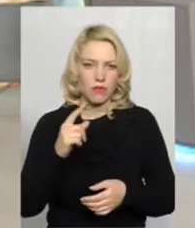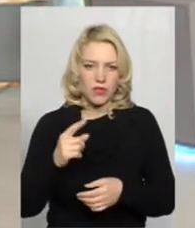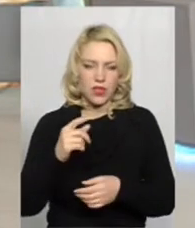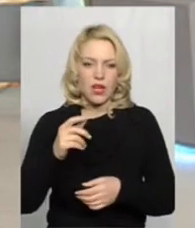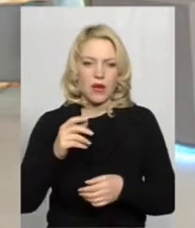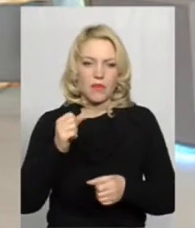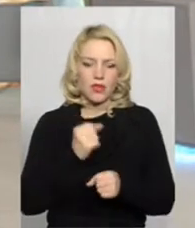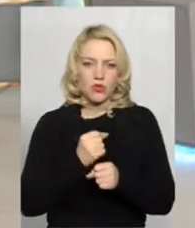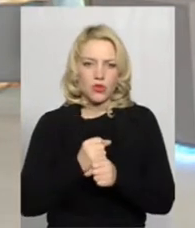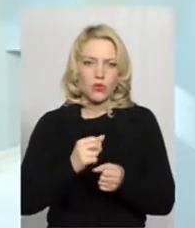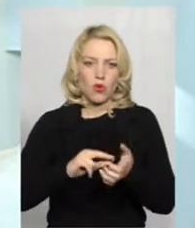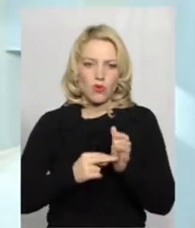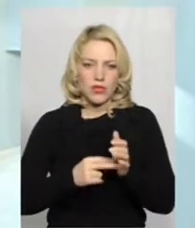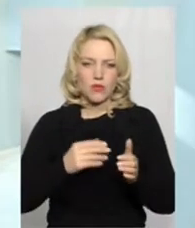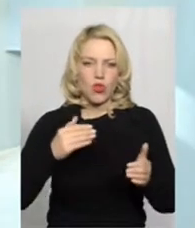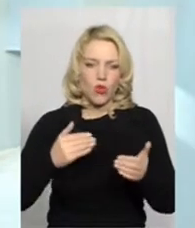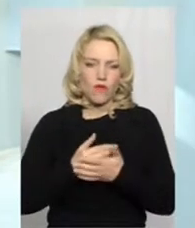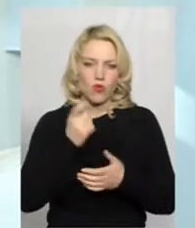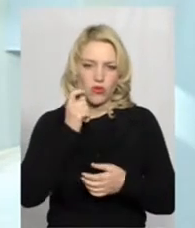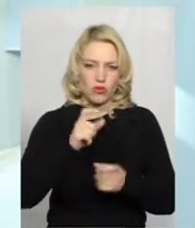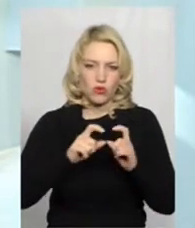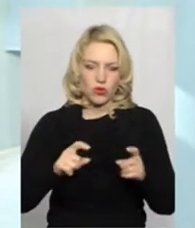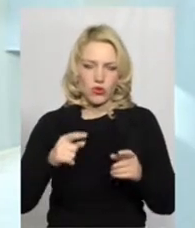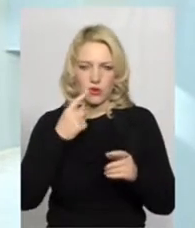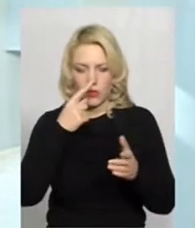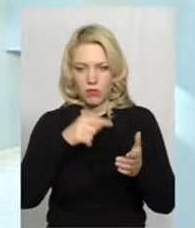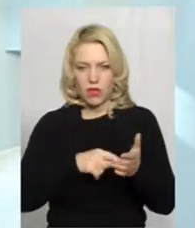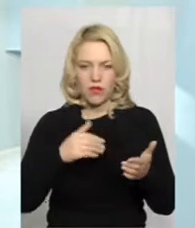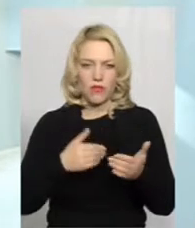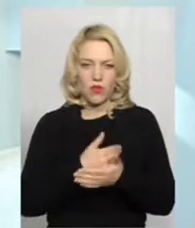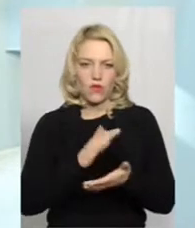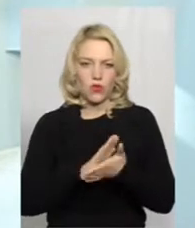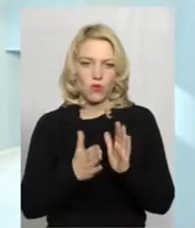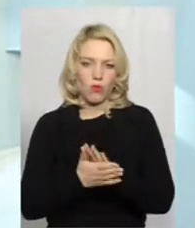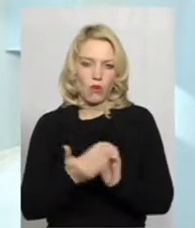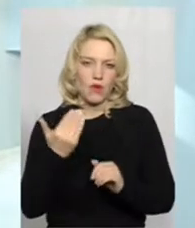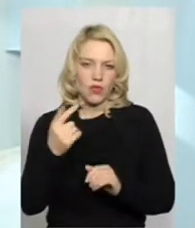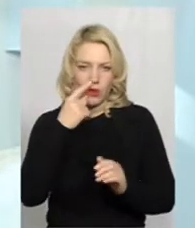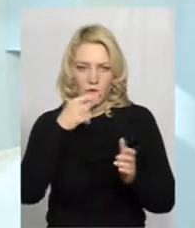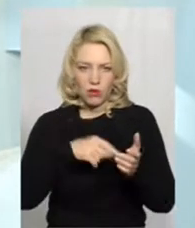української школи, вони попали в нові умови, вони потрапили в